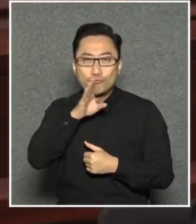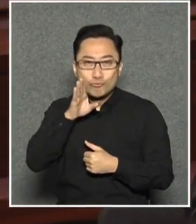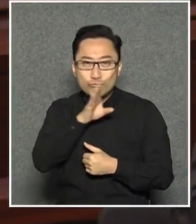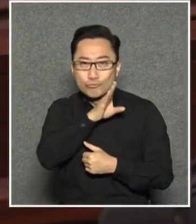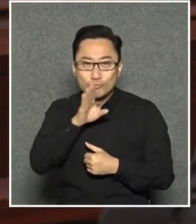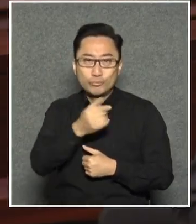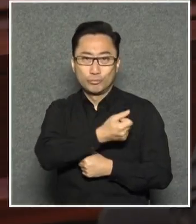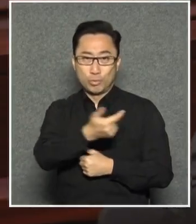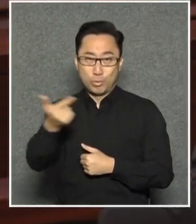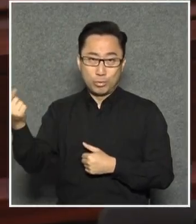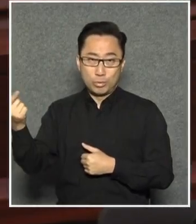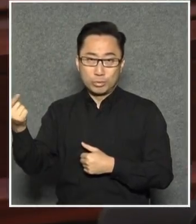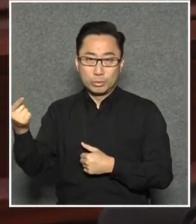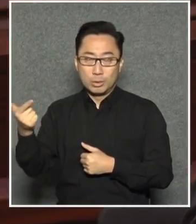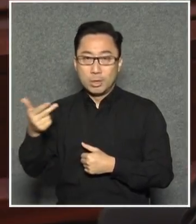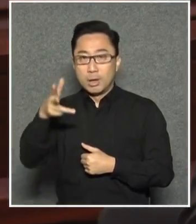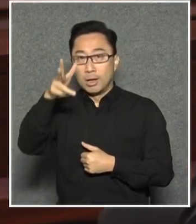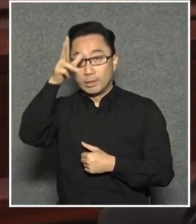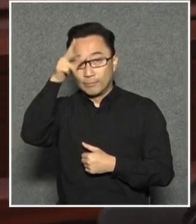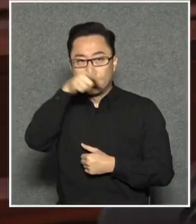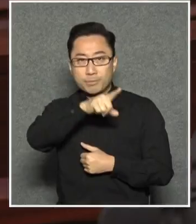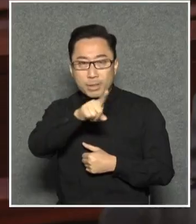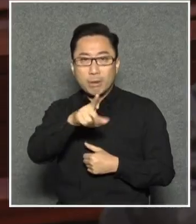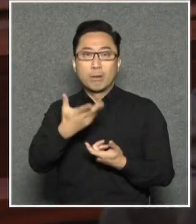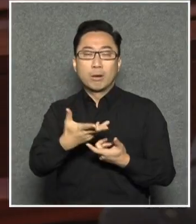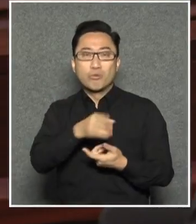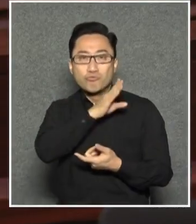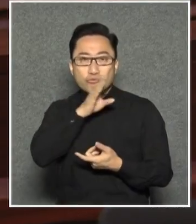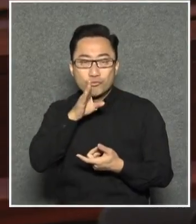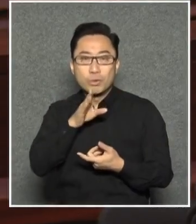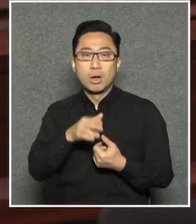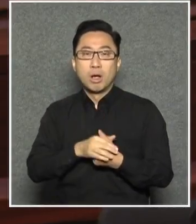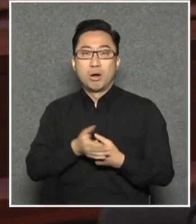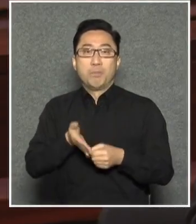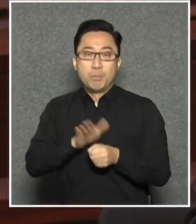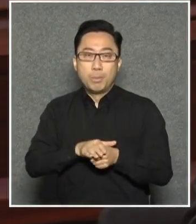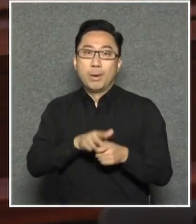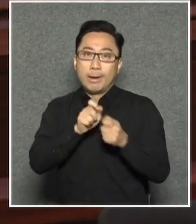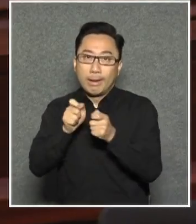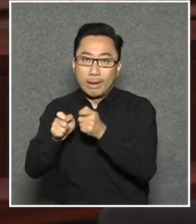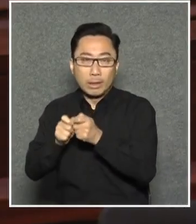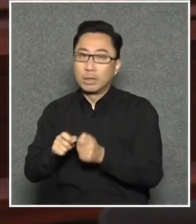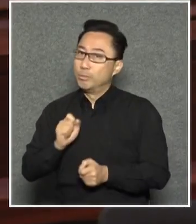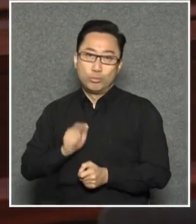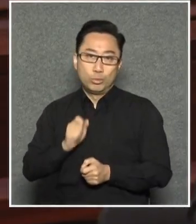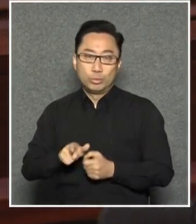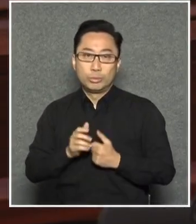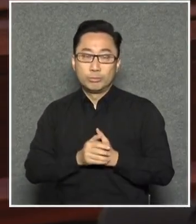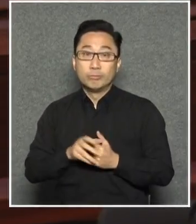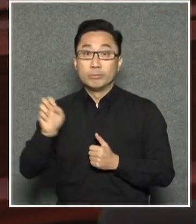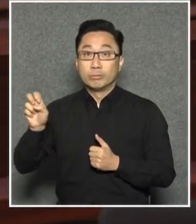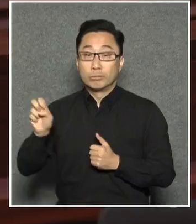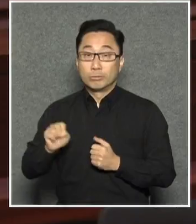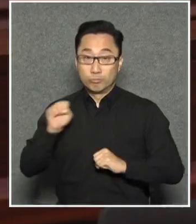區政府呢是沒有可能就住未經證實的傳聞呢來到去再加以評論，這個是我們一貫的立場。但是如果是